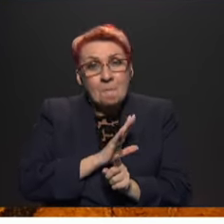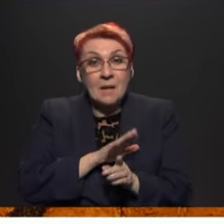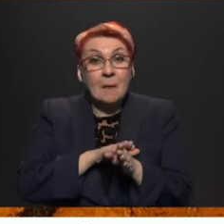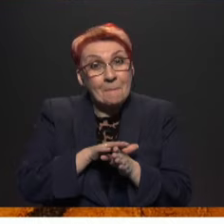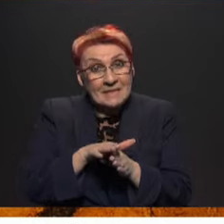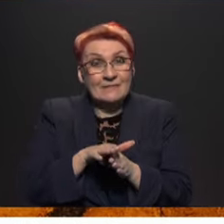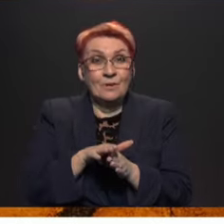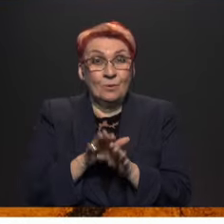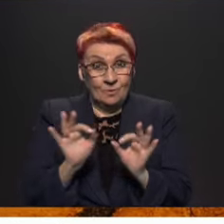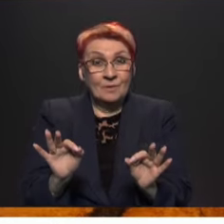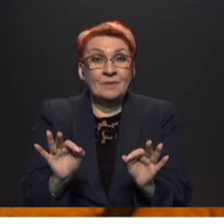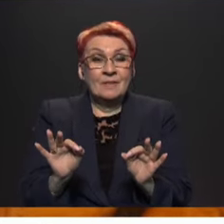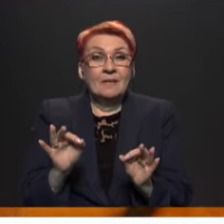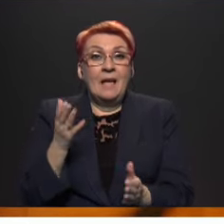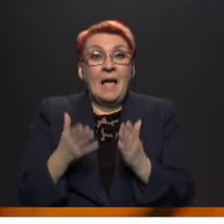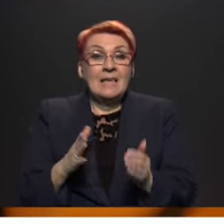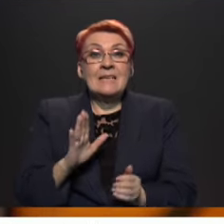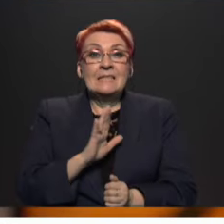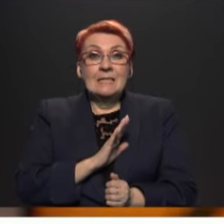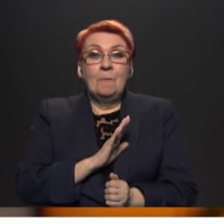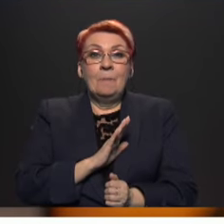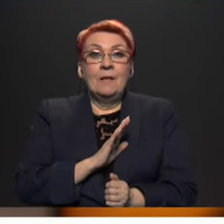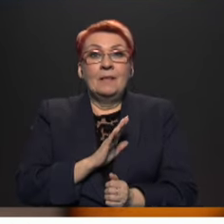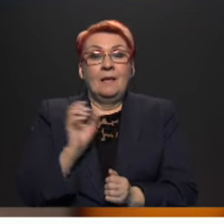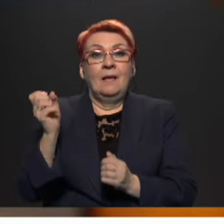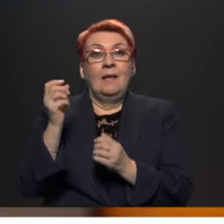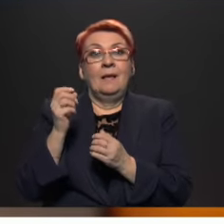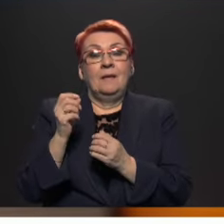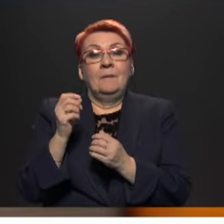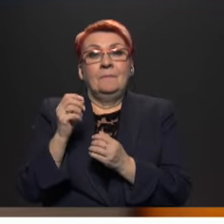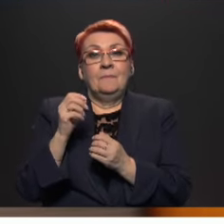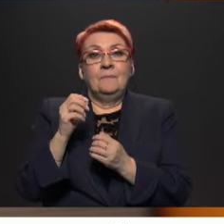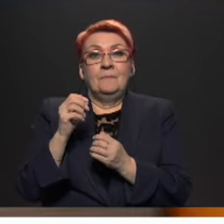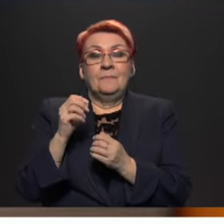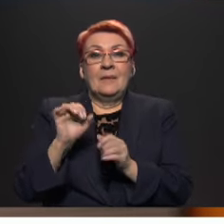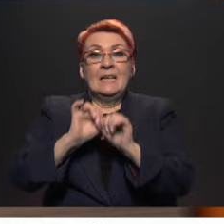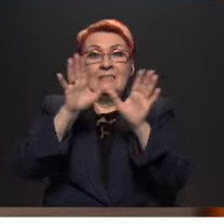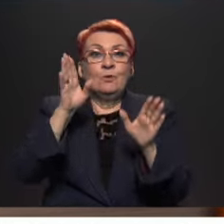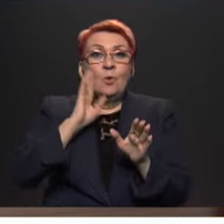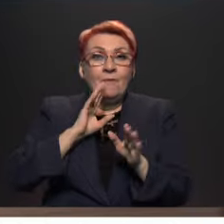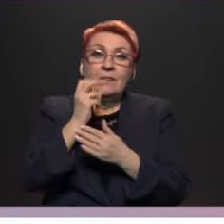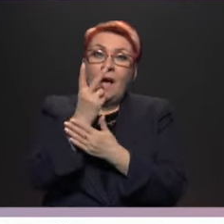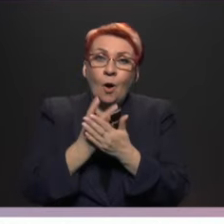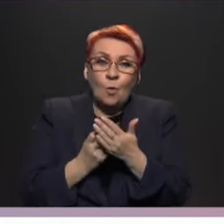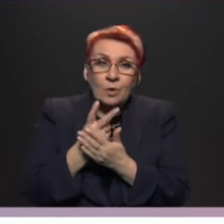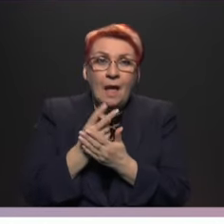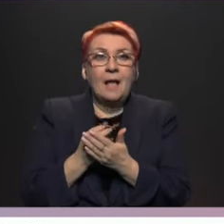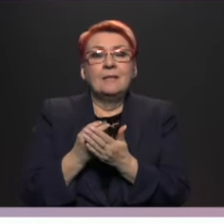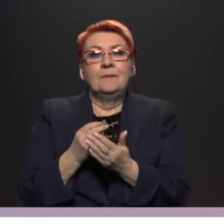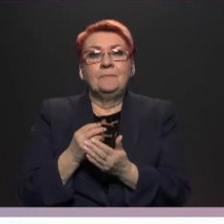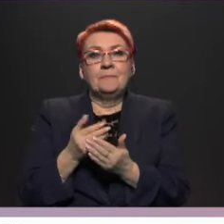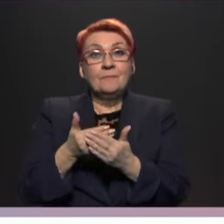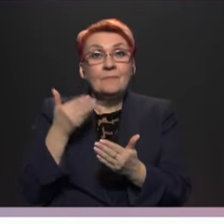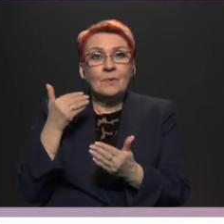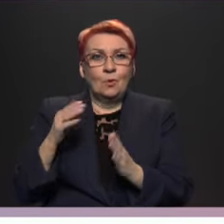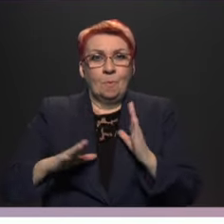произведено, если было окунание, да, или обливание святой водой, до этого